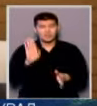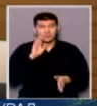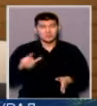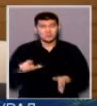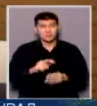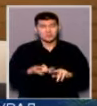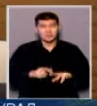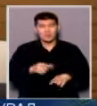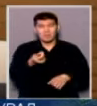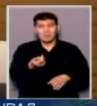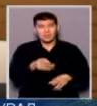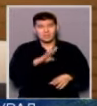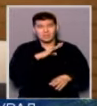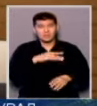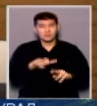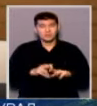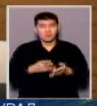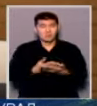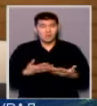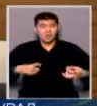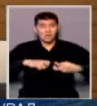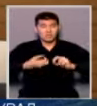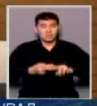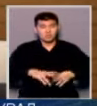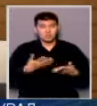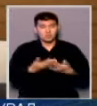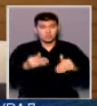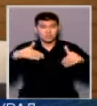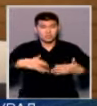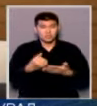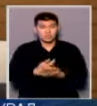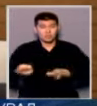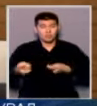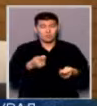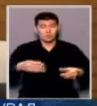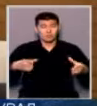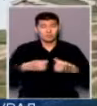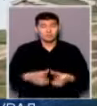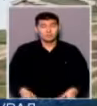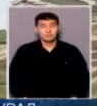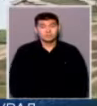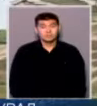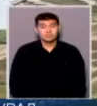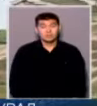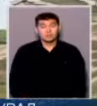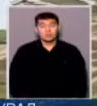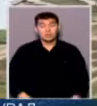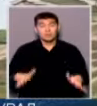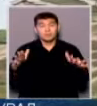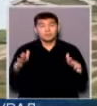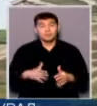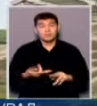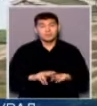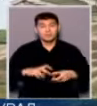социально-экономическом развитии региона и требуют принятия мер по их сохранению со стороны правительственных органов. Последствия маловодия